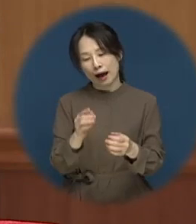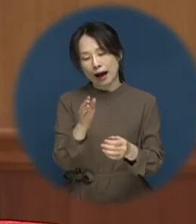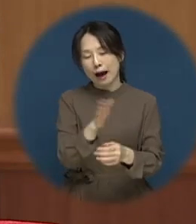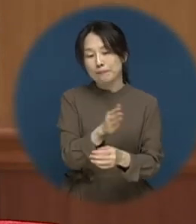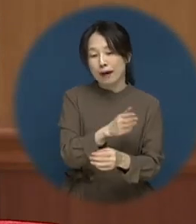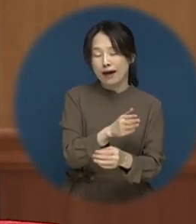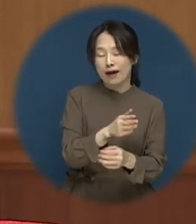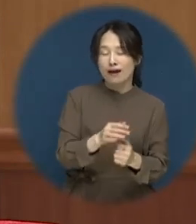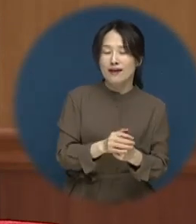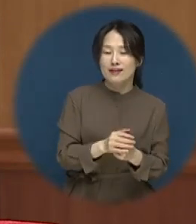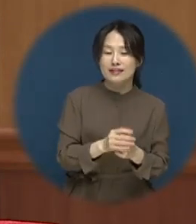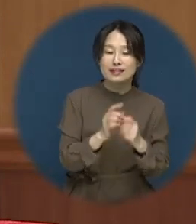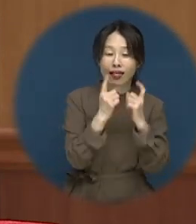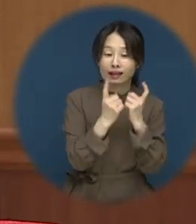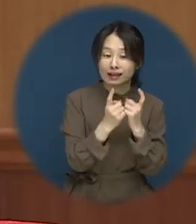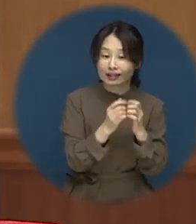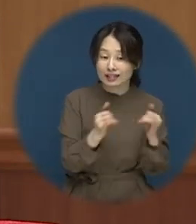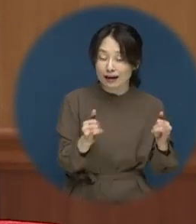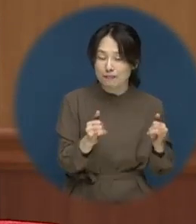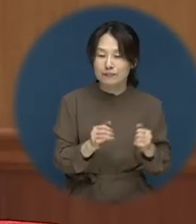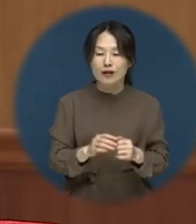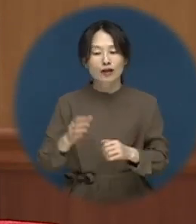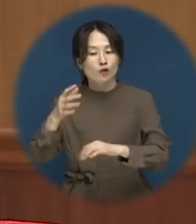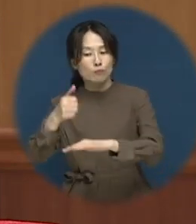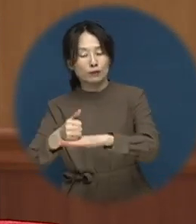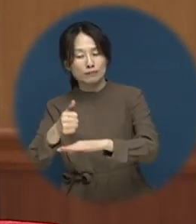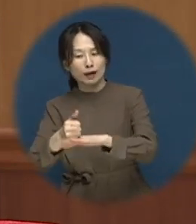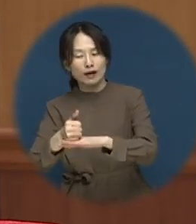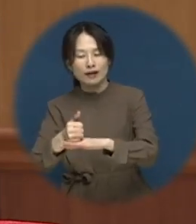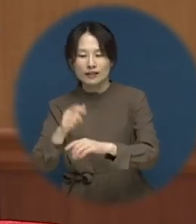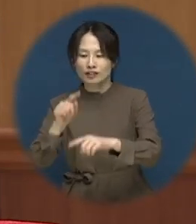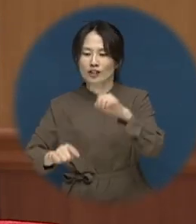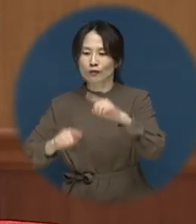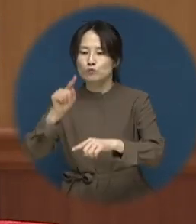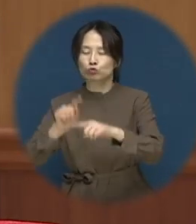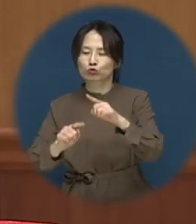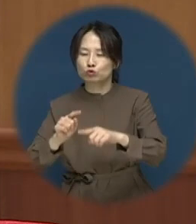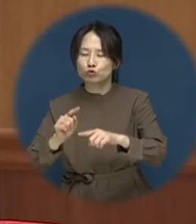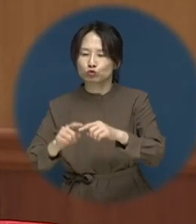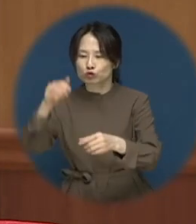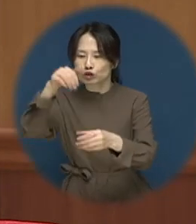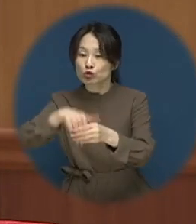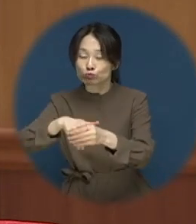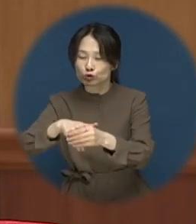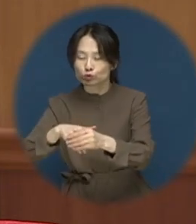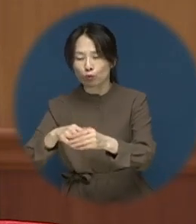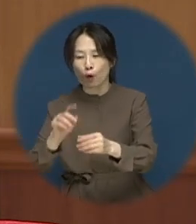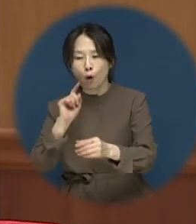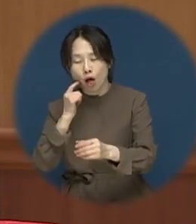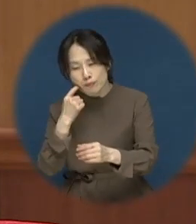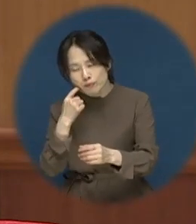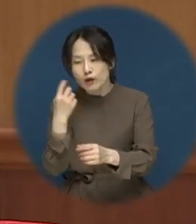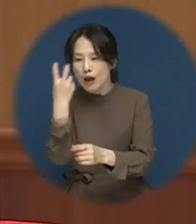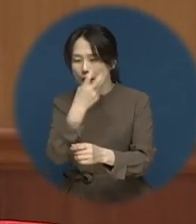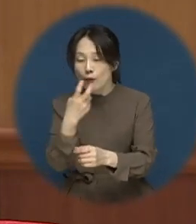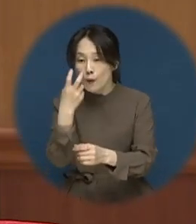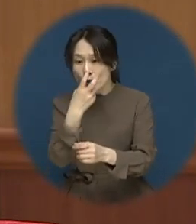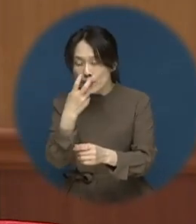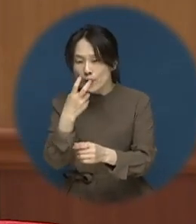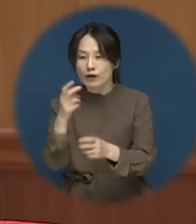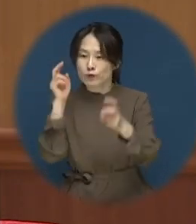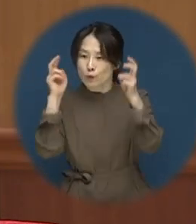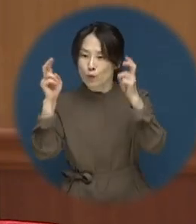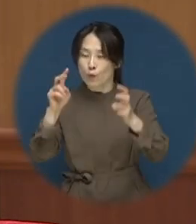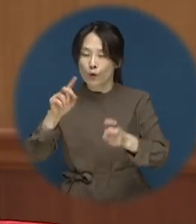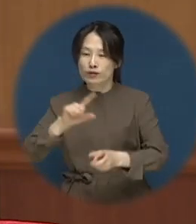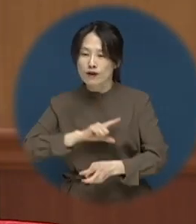같은 업종이 쭉 있잖아요. 예. 조경편에도 수십 페이지에 그 서울만 해도 네. 그런 회사들이